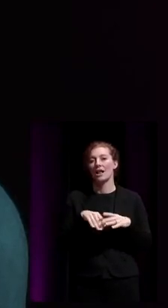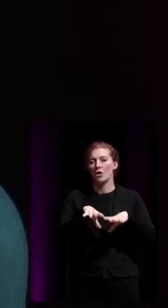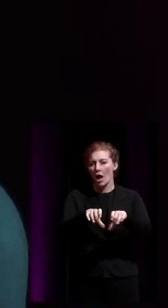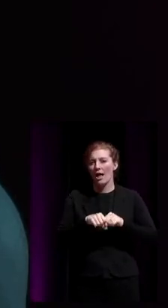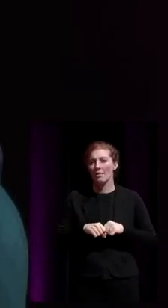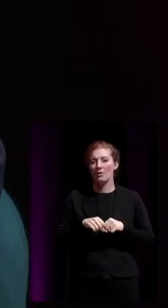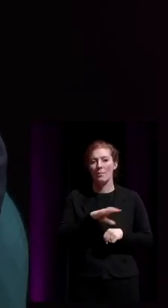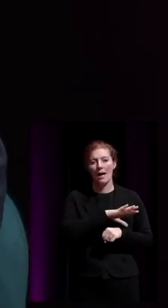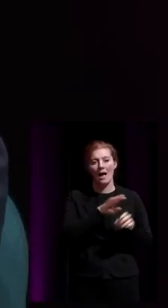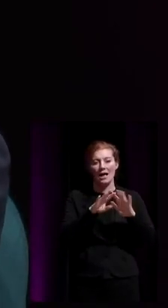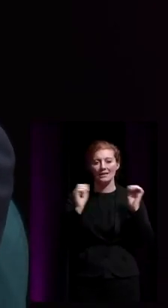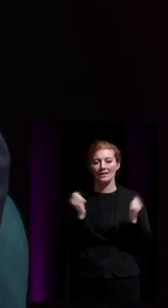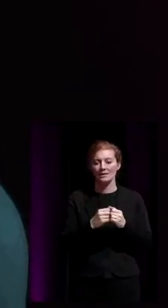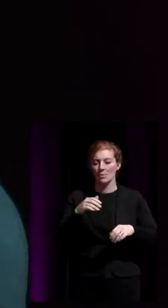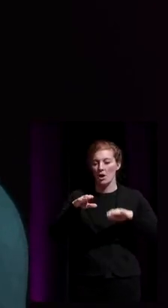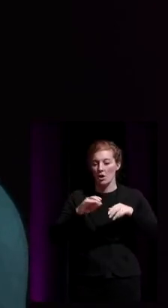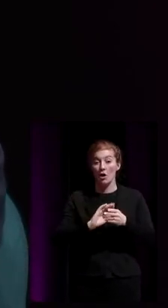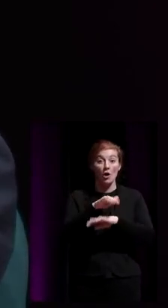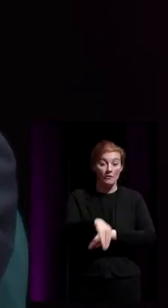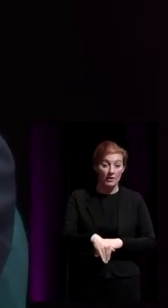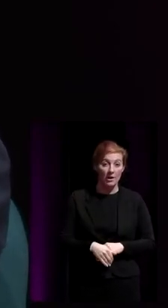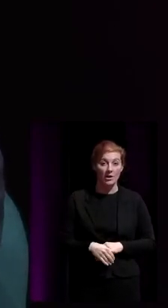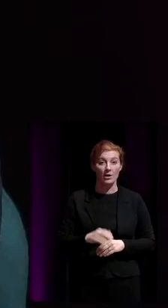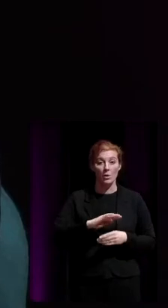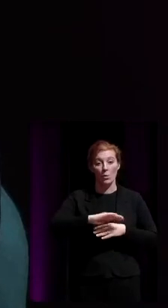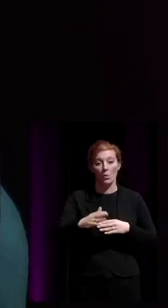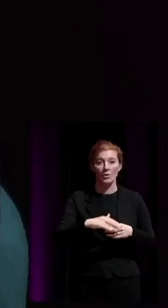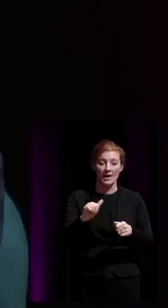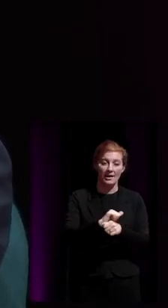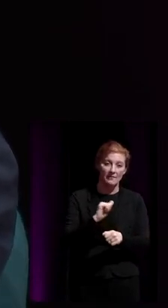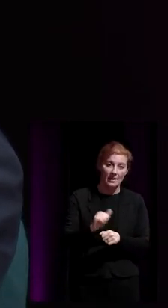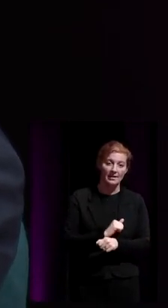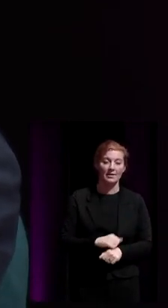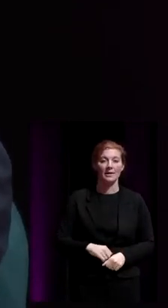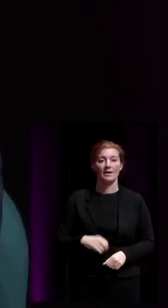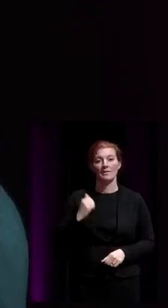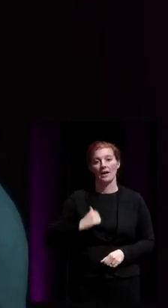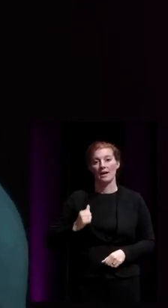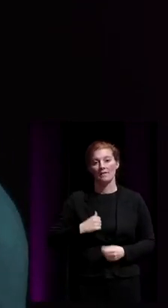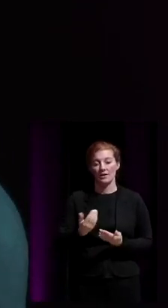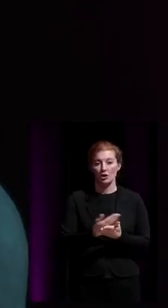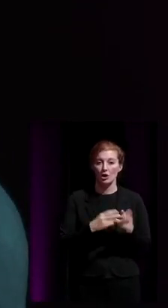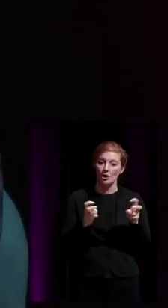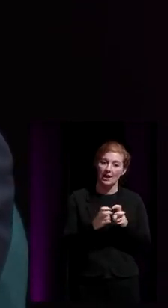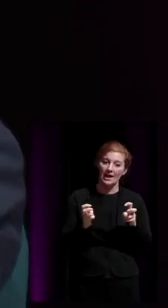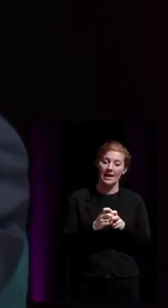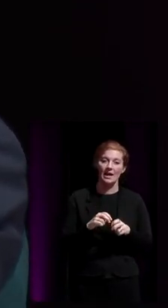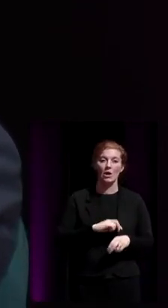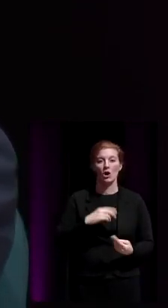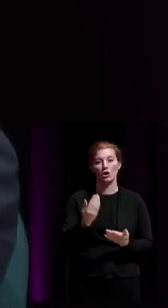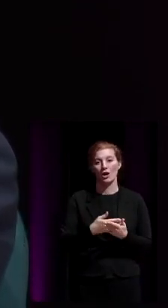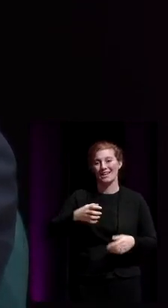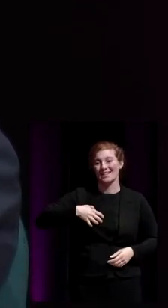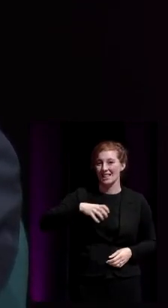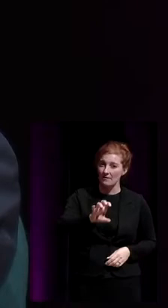som blir över. Vi recyclar det, använder det igen. Vi agerar med grön el, vi kompenserar med gröna certifikat. Här